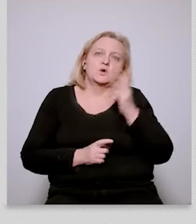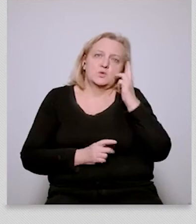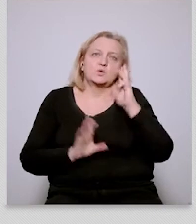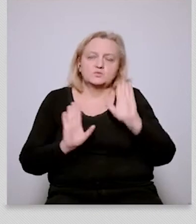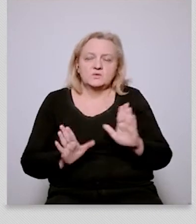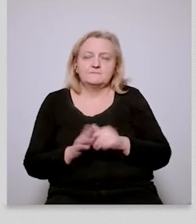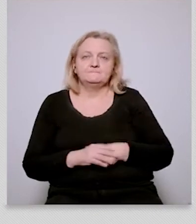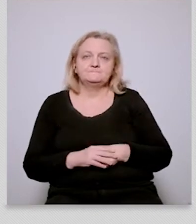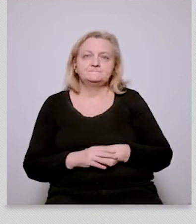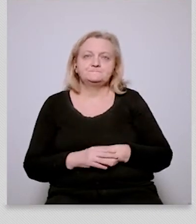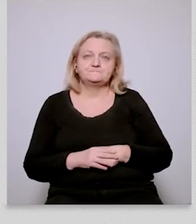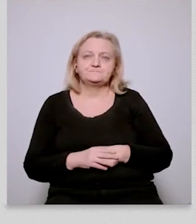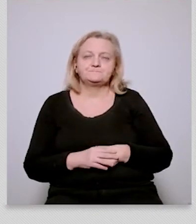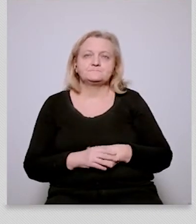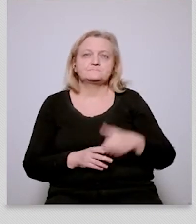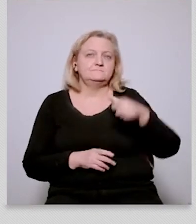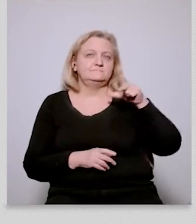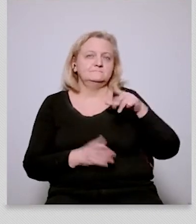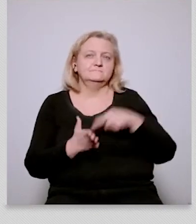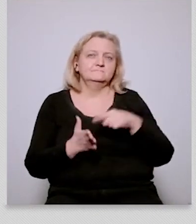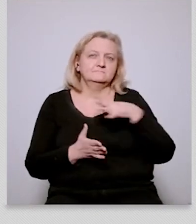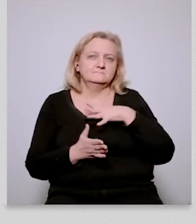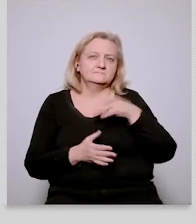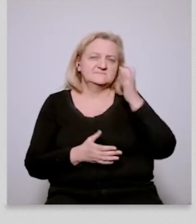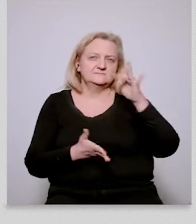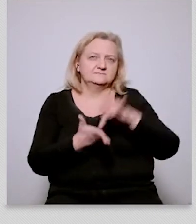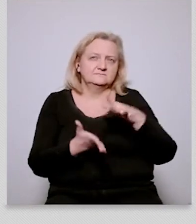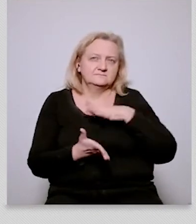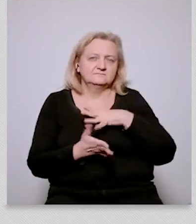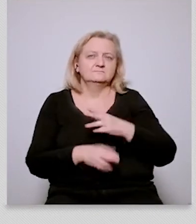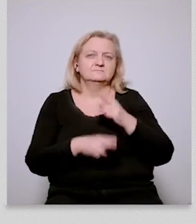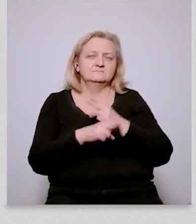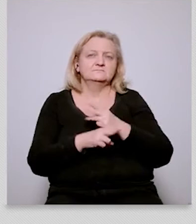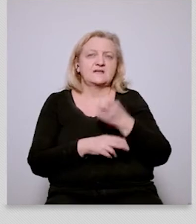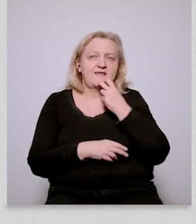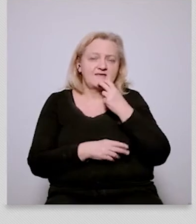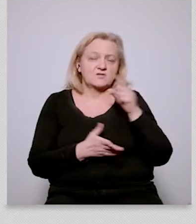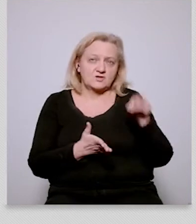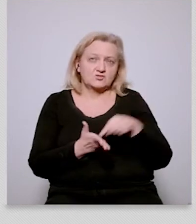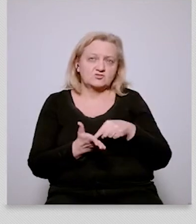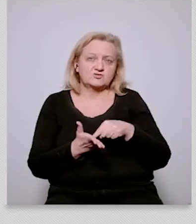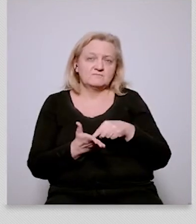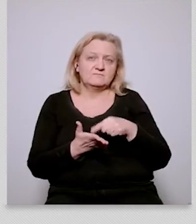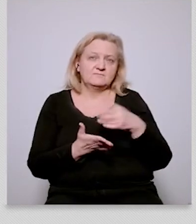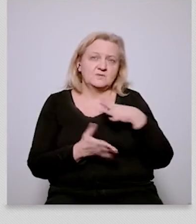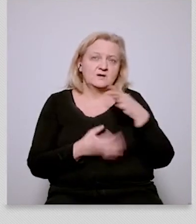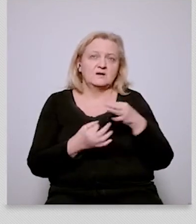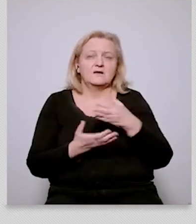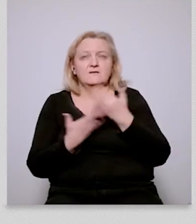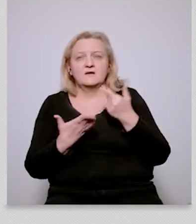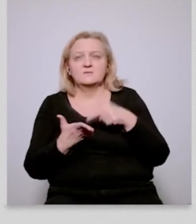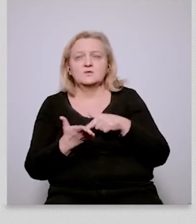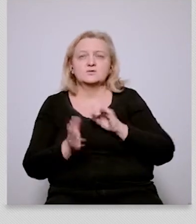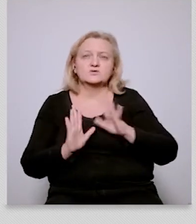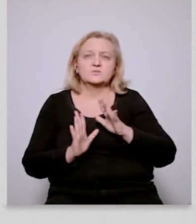natomiast w ostatnich latach dużo mówiono w Czechach o suwerenności energetycznej nie wiem czy tutaj jest to mówione w taki